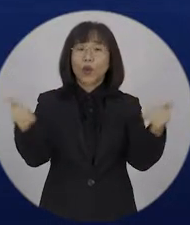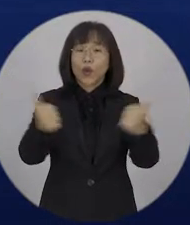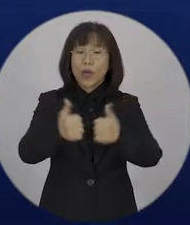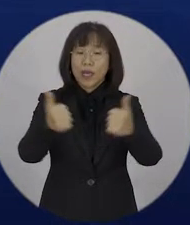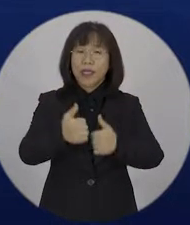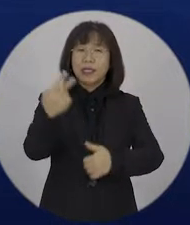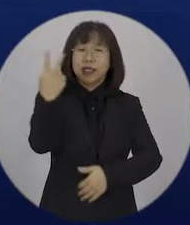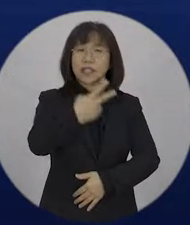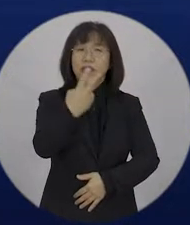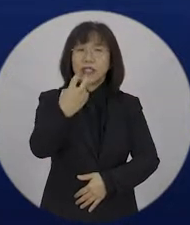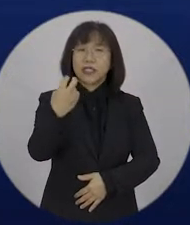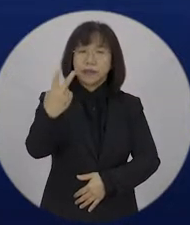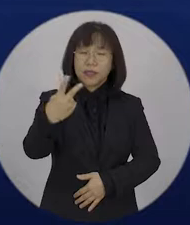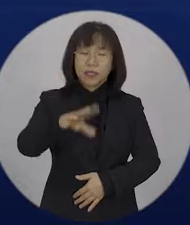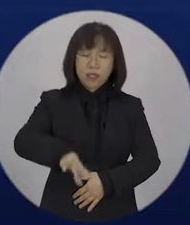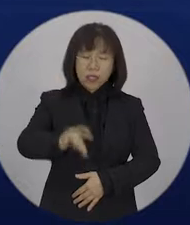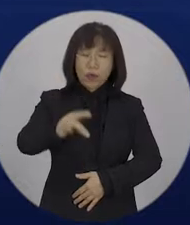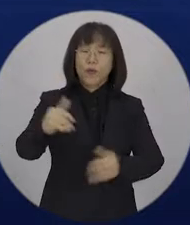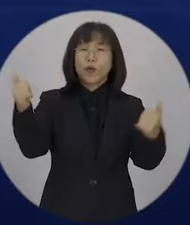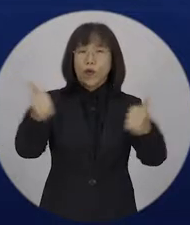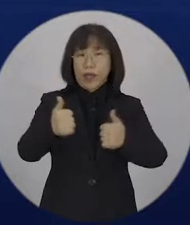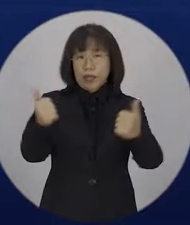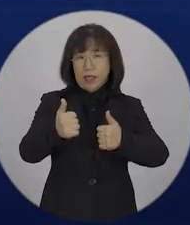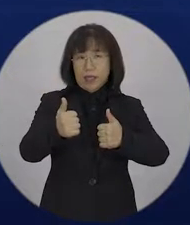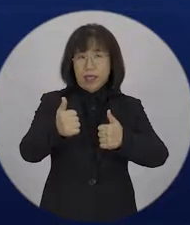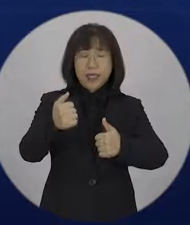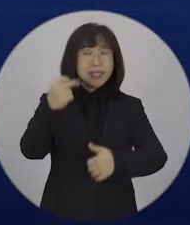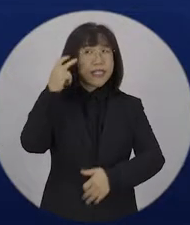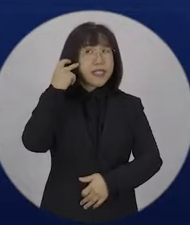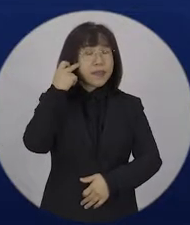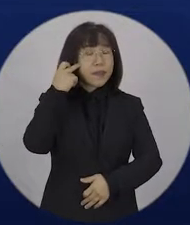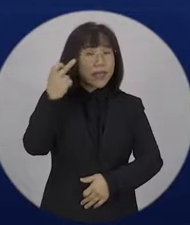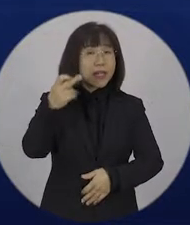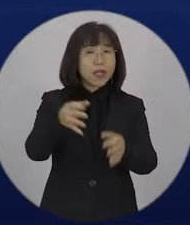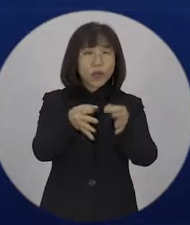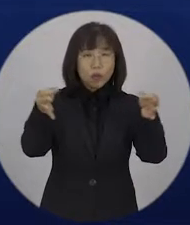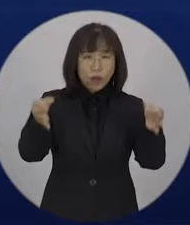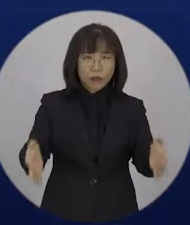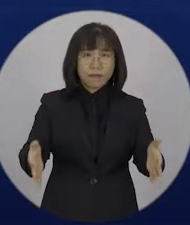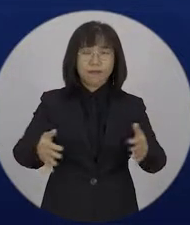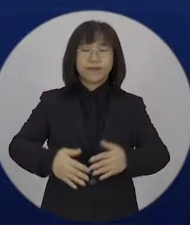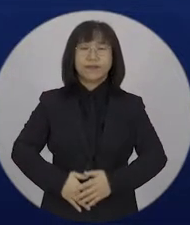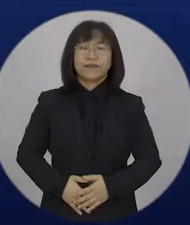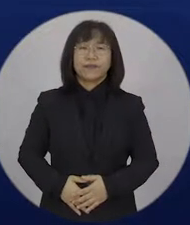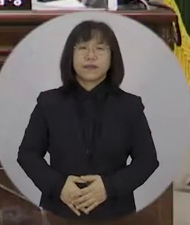베는 2022년 첫 임시회 로 총 12일간의 일정으로 진행됩니다